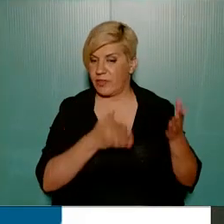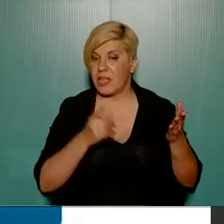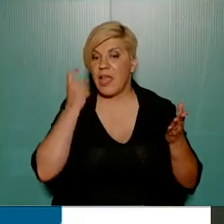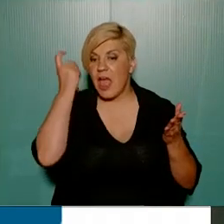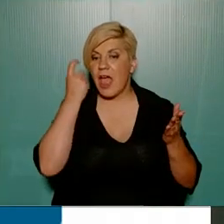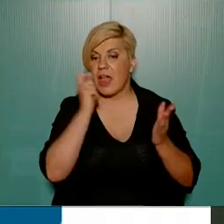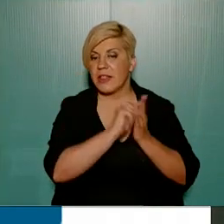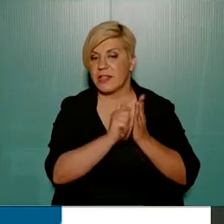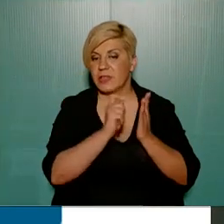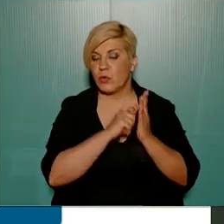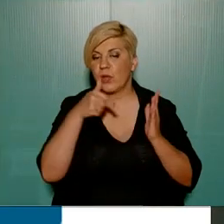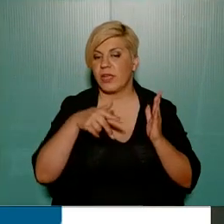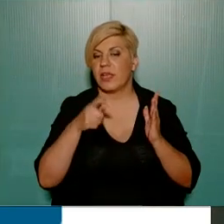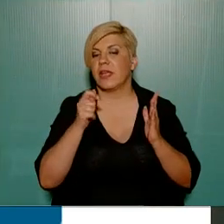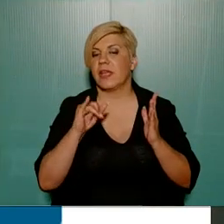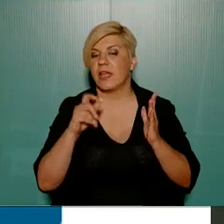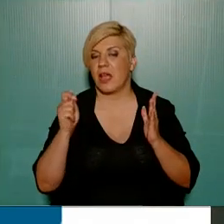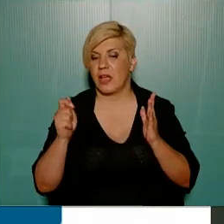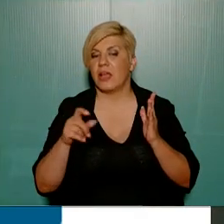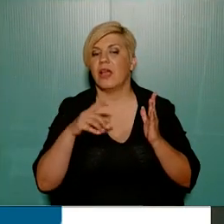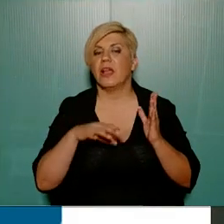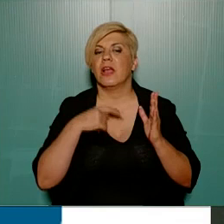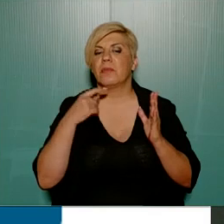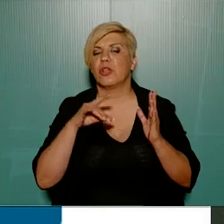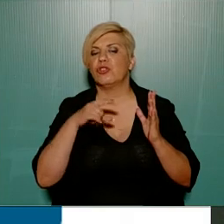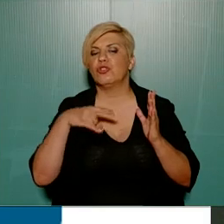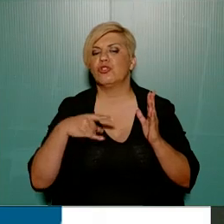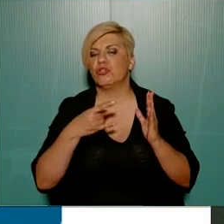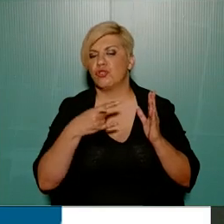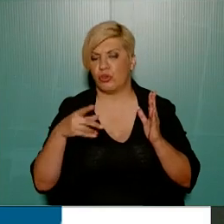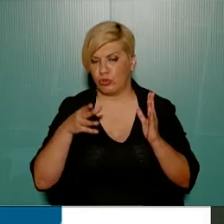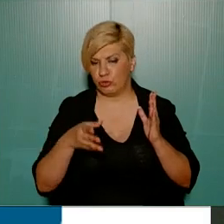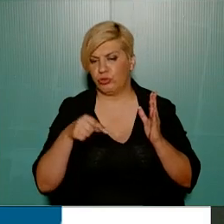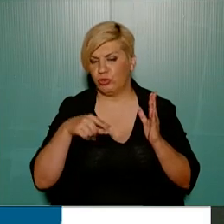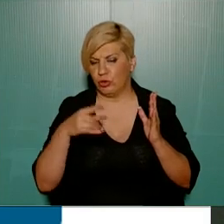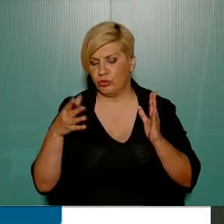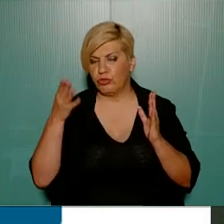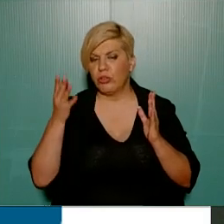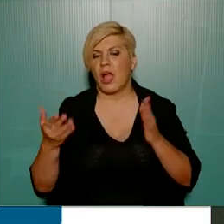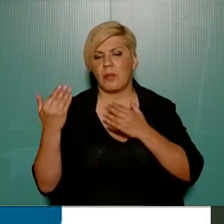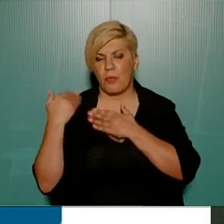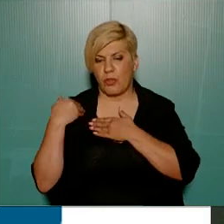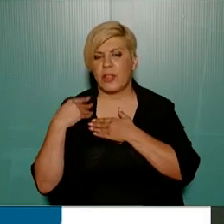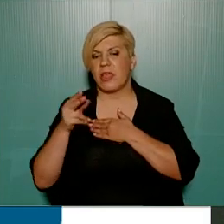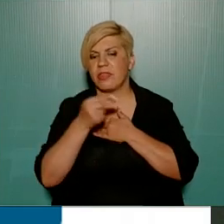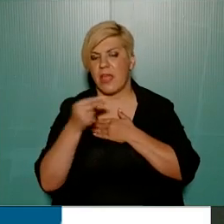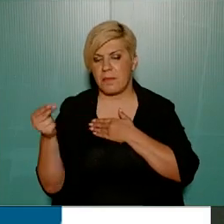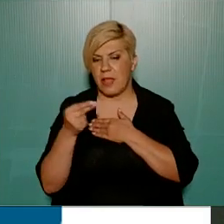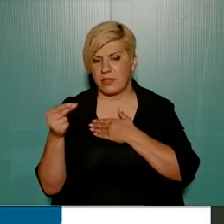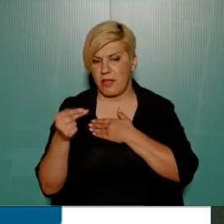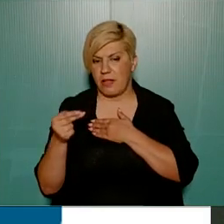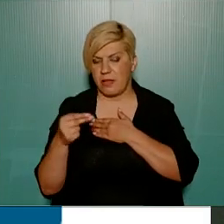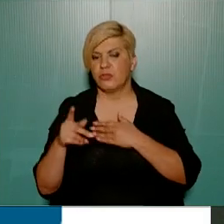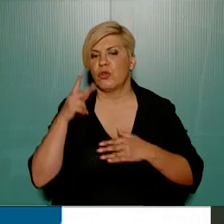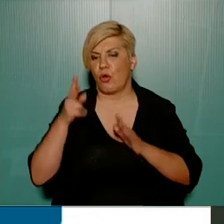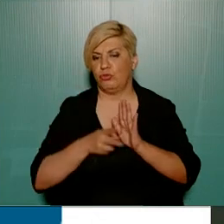έκθεση την οποία έκανε ο Ιάσον Ζόρζος, εξωτερικός συνεργάτης και σήμερα αρμόδιος για τα θέματα αυτά στον